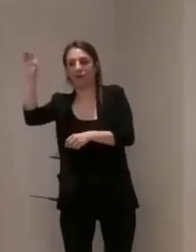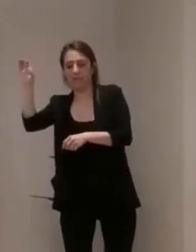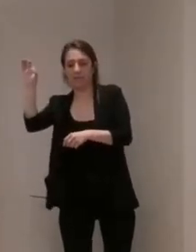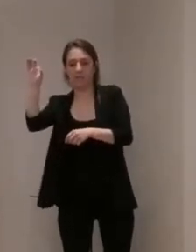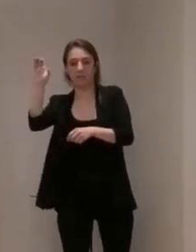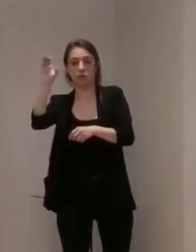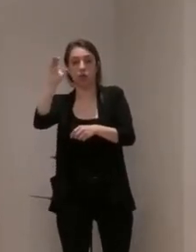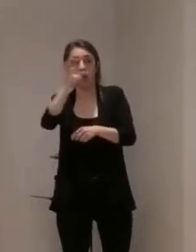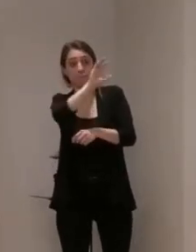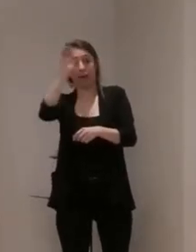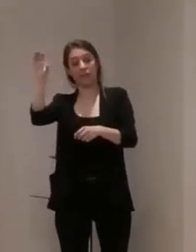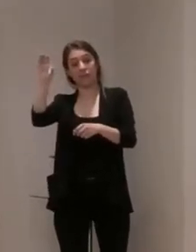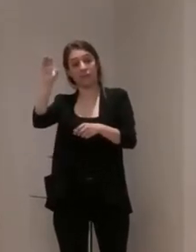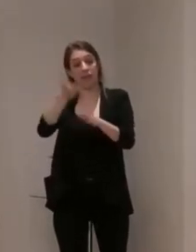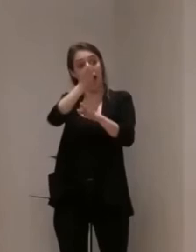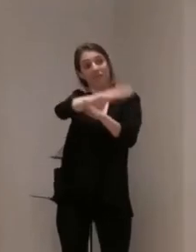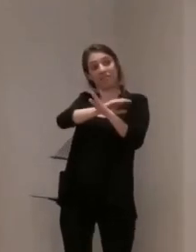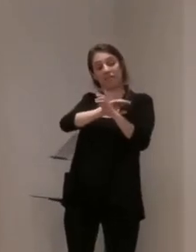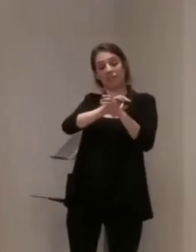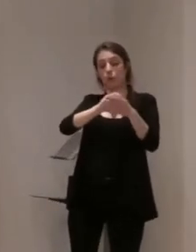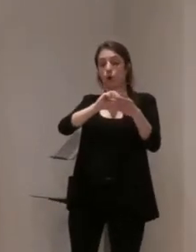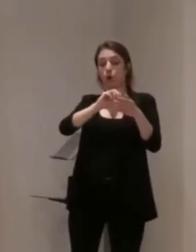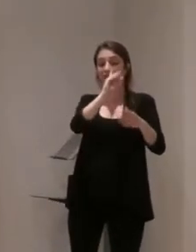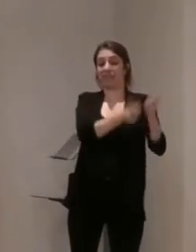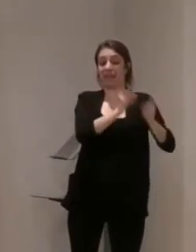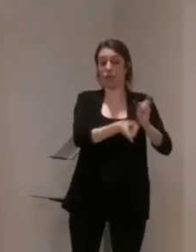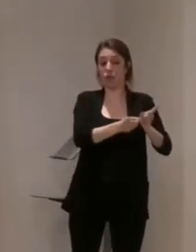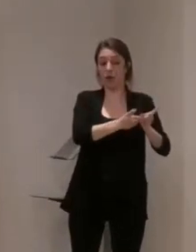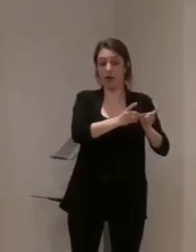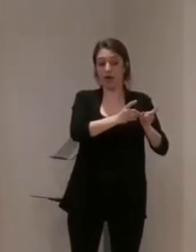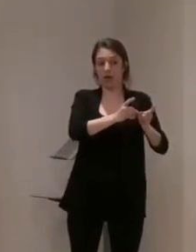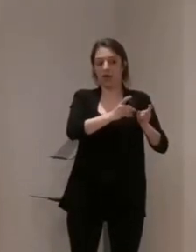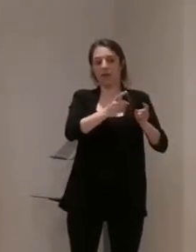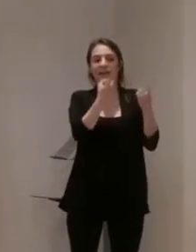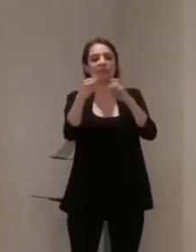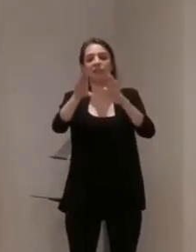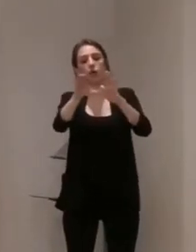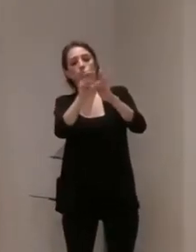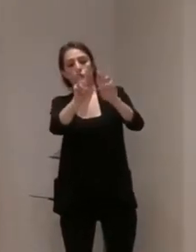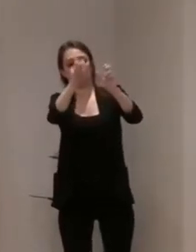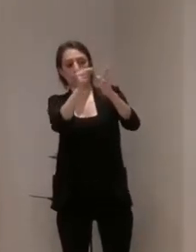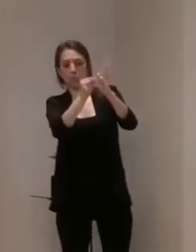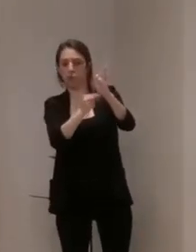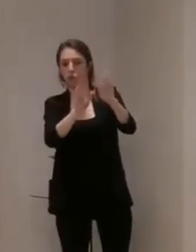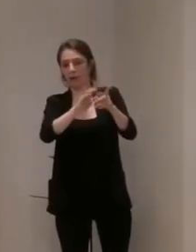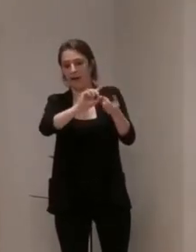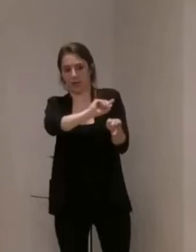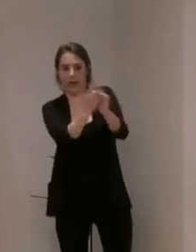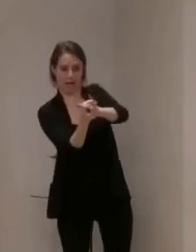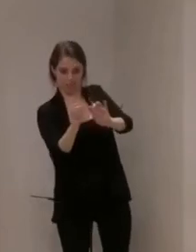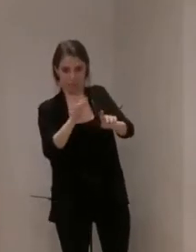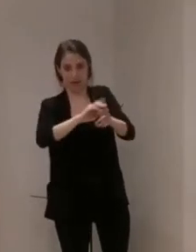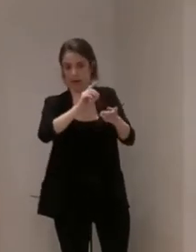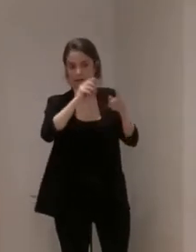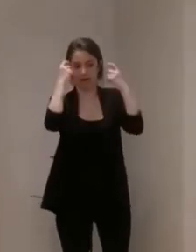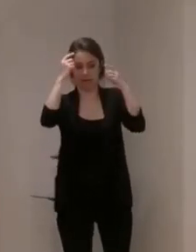d'una dictadura, d'una situació de repressió, han de fer una sèrie de polítiques per donar el tomb d'aquesta, sortir d'aquesta